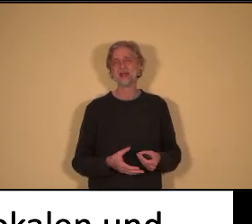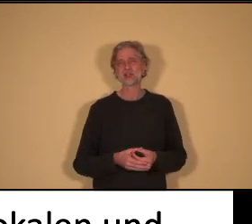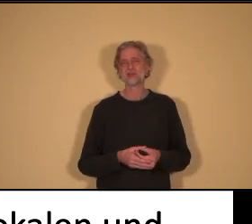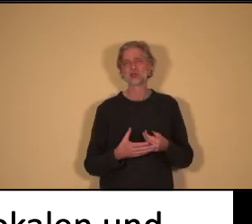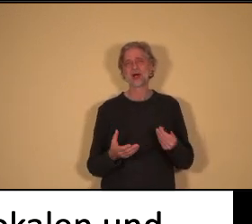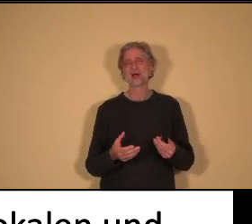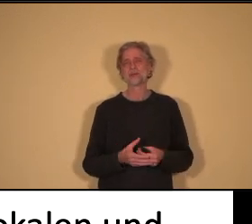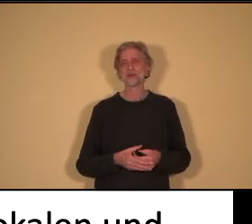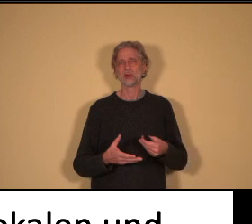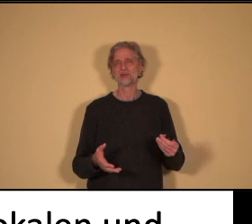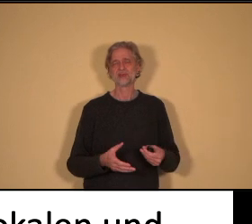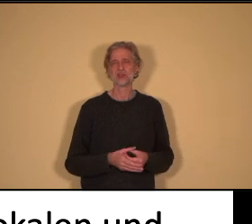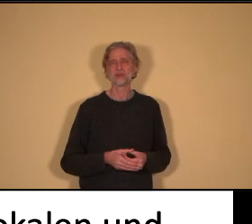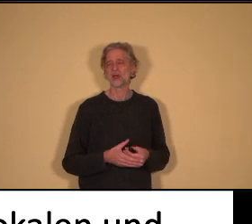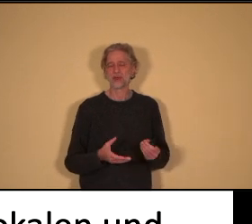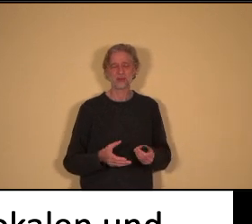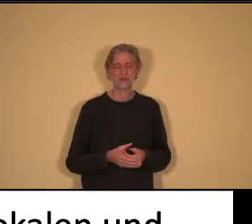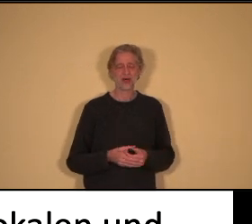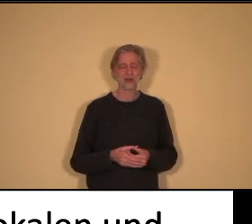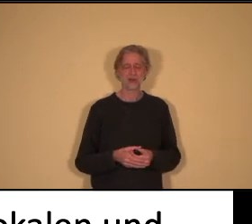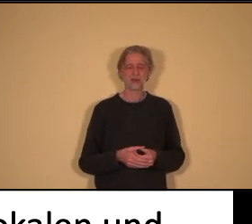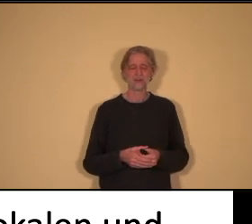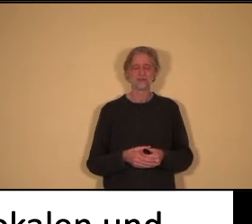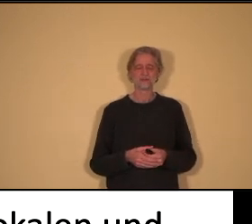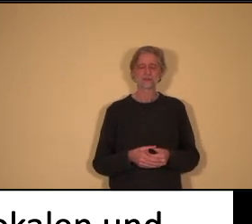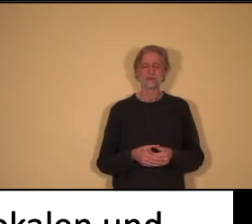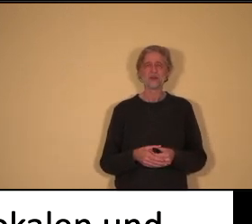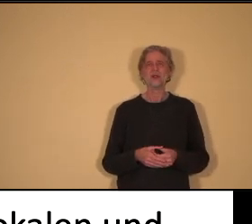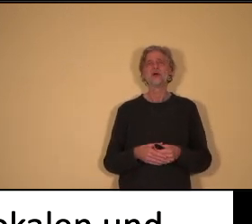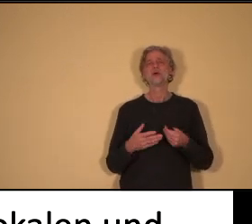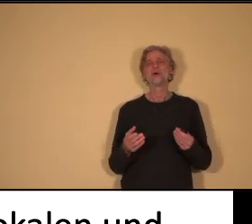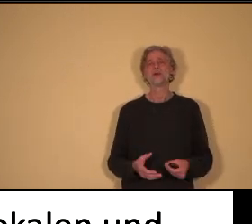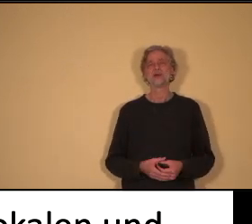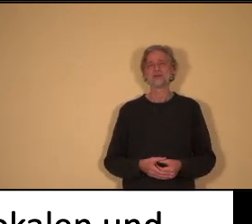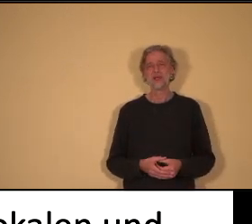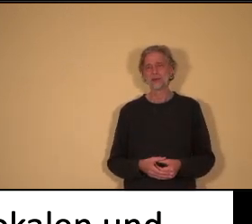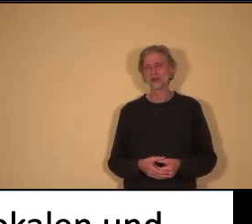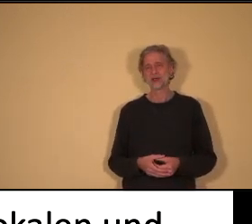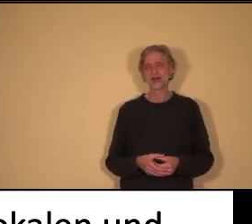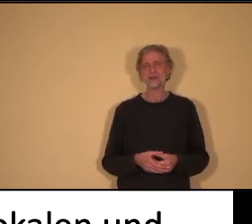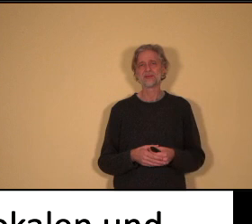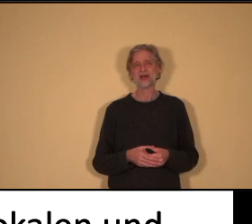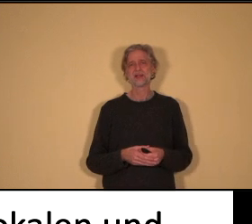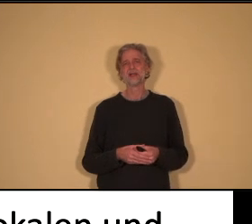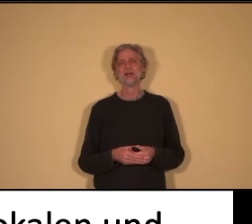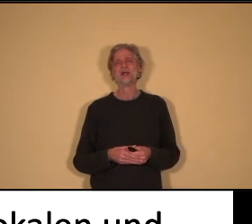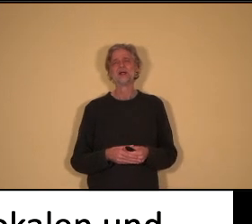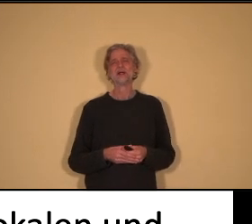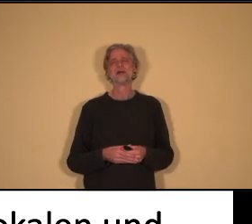der Pegelstand so stark abgesunken ist, dass die Schiffe da einfach nicht mehr fahren konnten. Und viele unserer